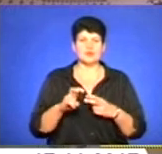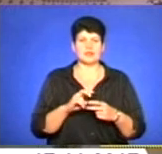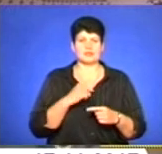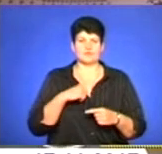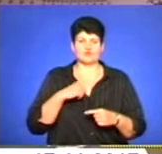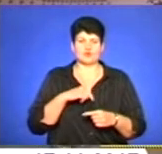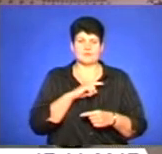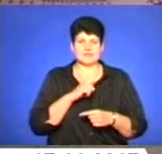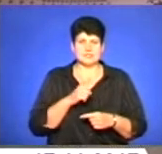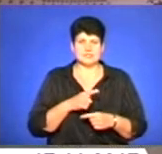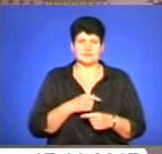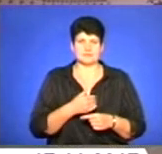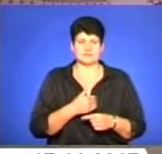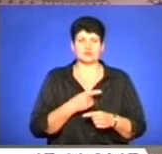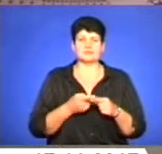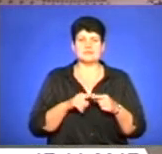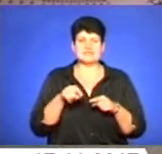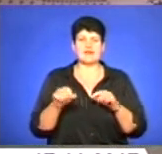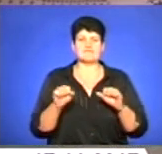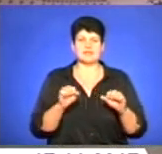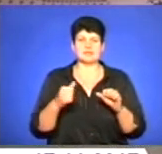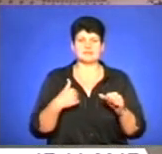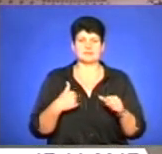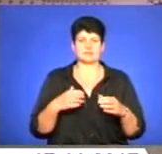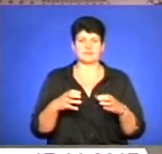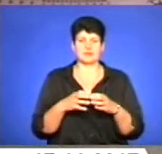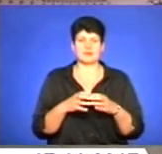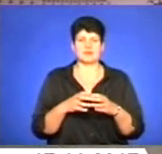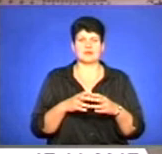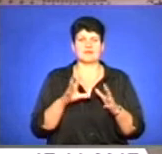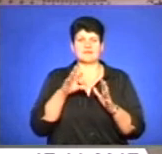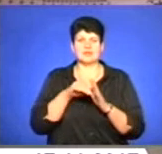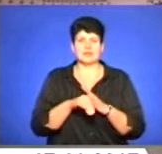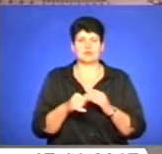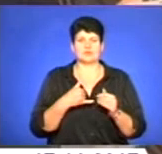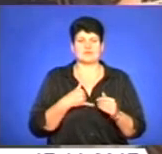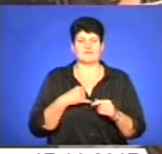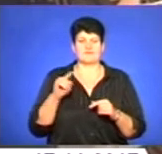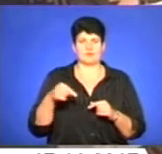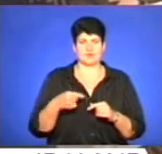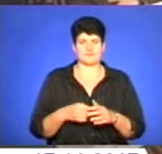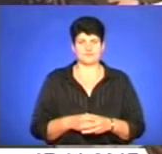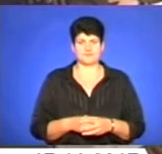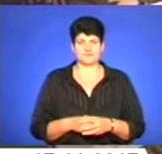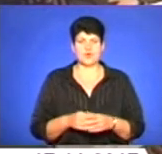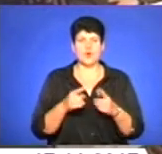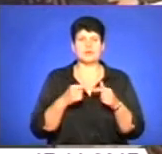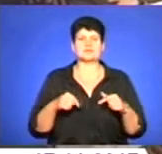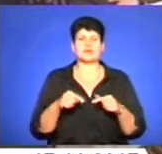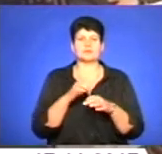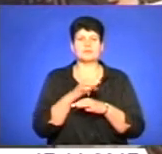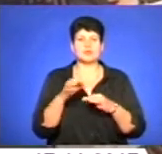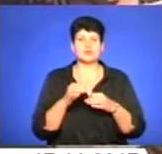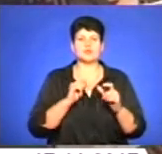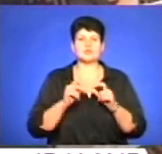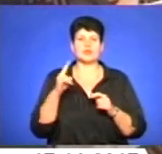мотивацію, щоб ця влада з нами комунікувала і втілювала наші вимоги. Організатори проекту «Студентська